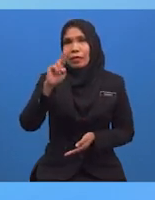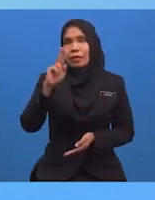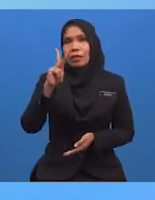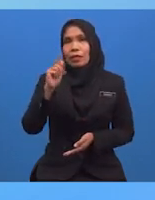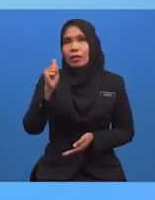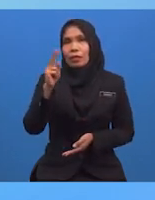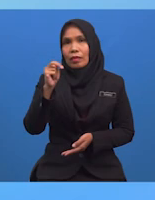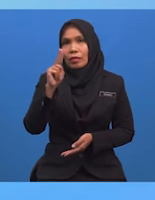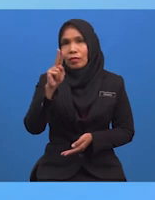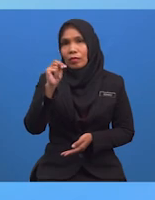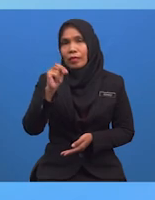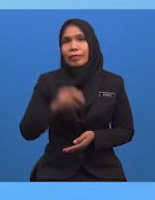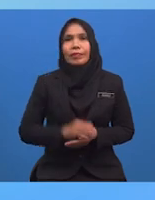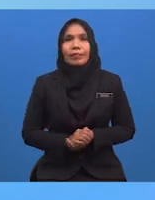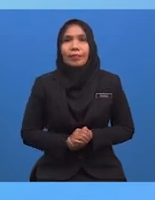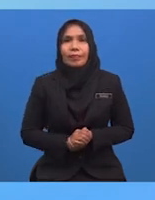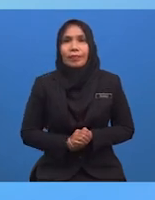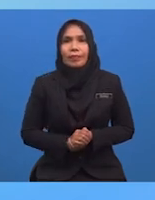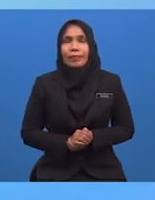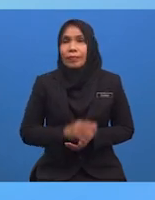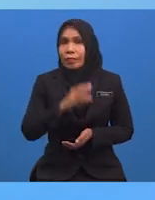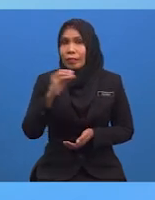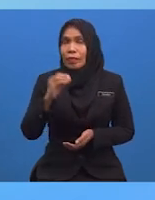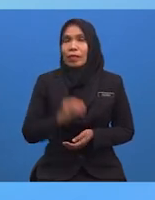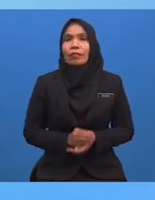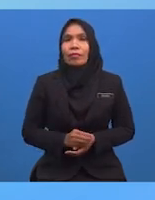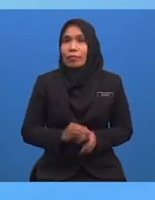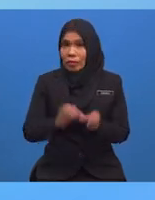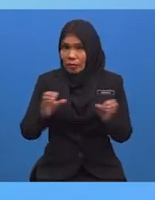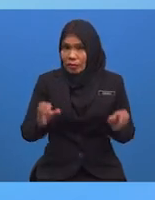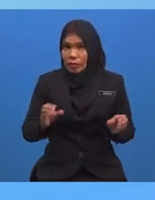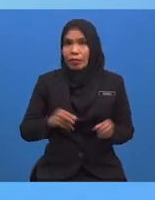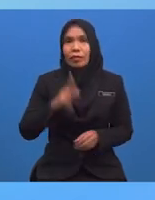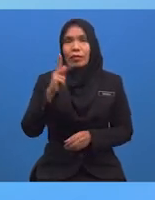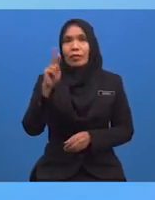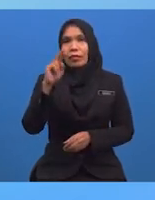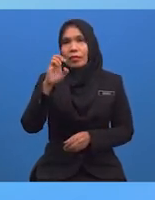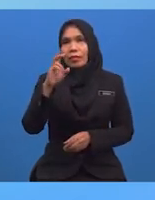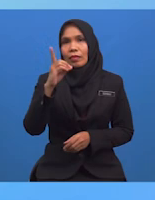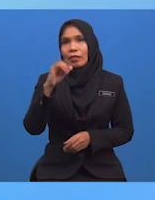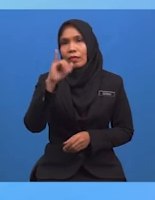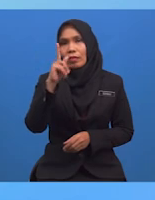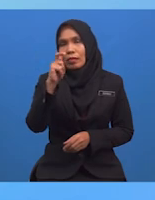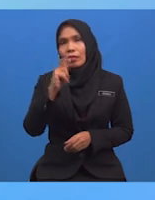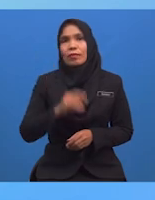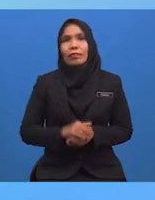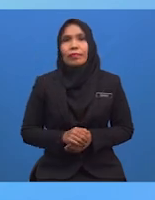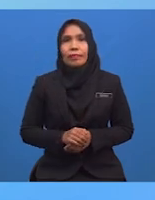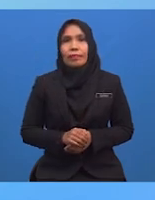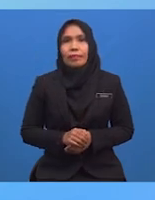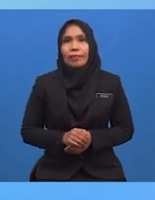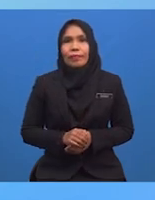memberi pinjaman dan mencipta kredit berkurangan dan penawaran wang turut